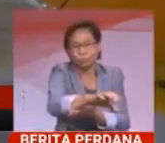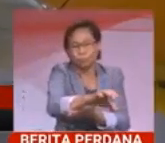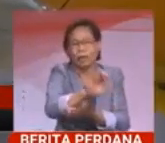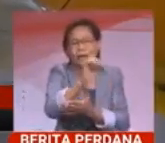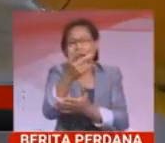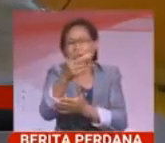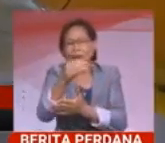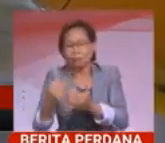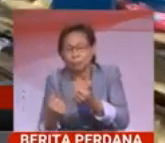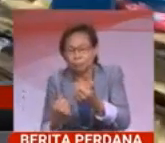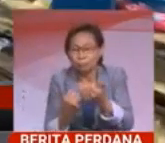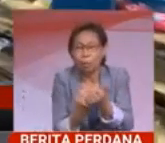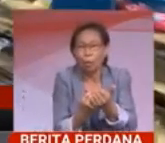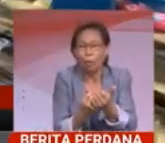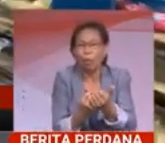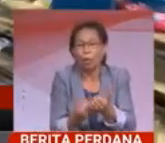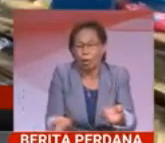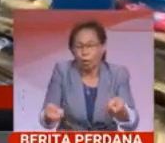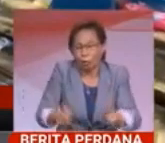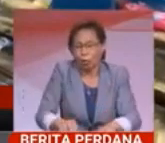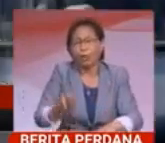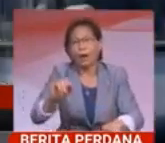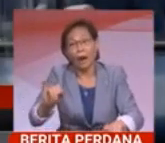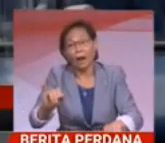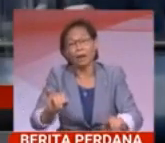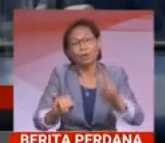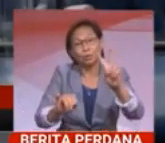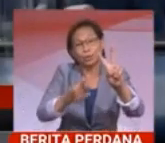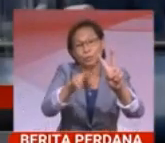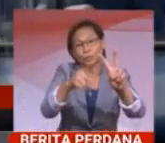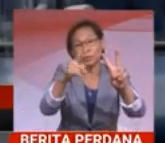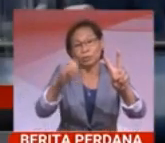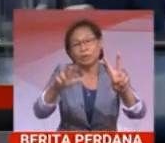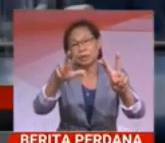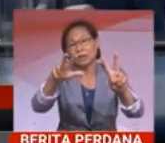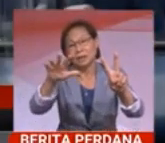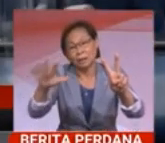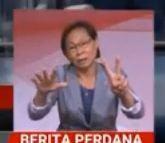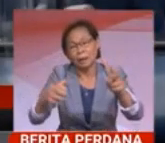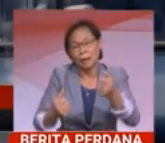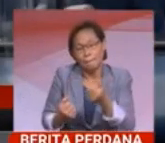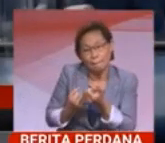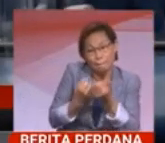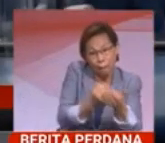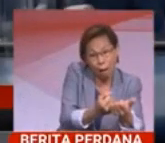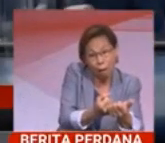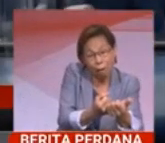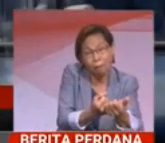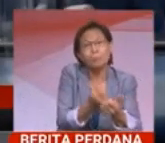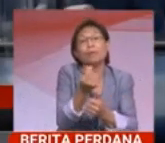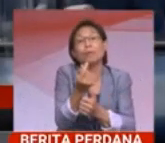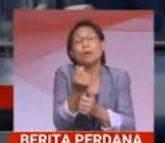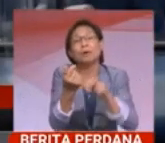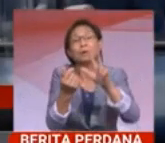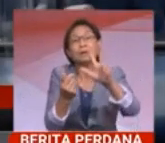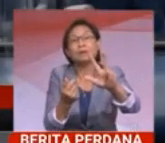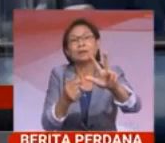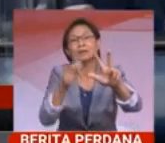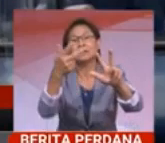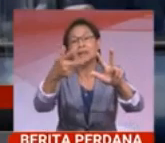skim pembiayaan kontrak air mereka le 2135 pembiayaan bernilai